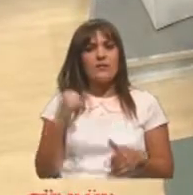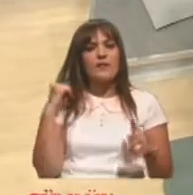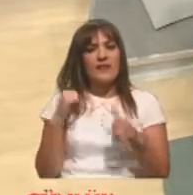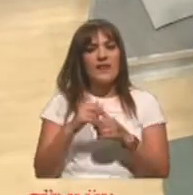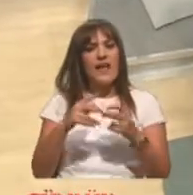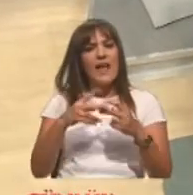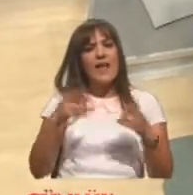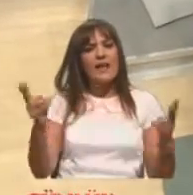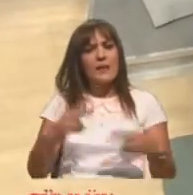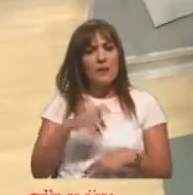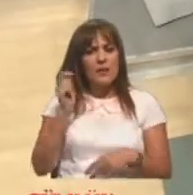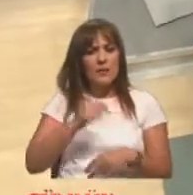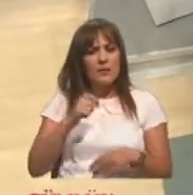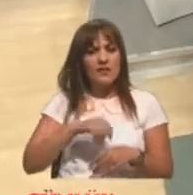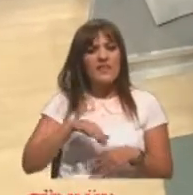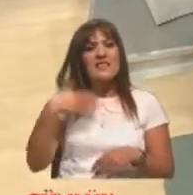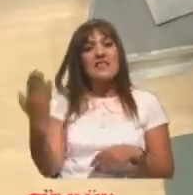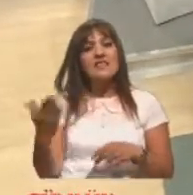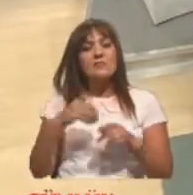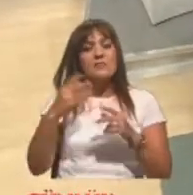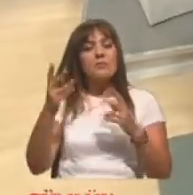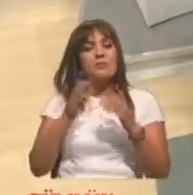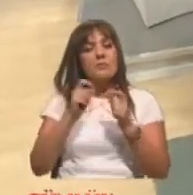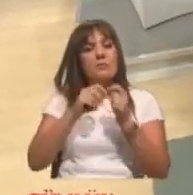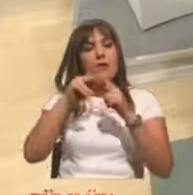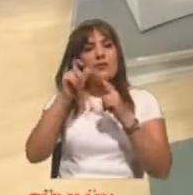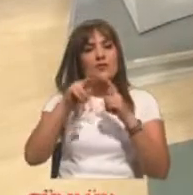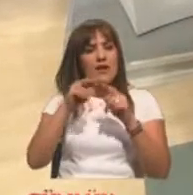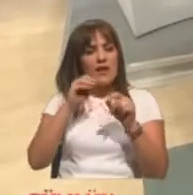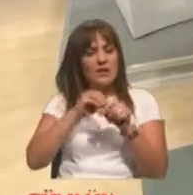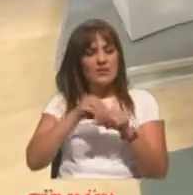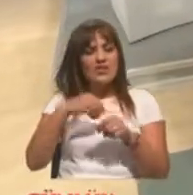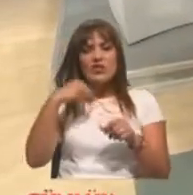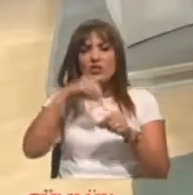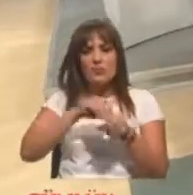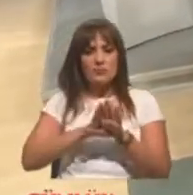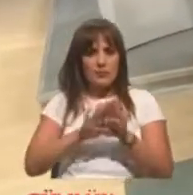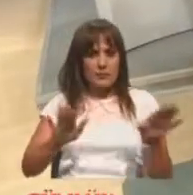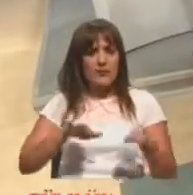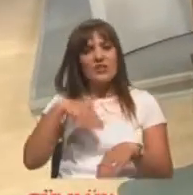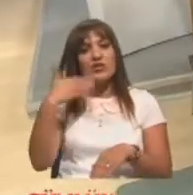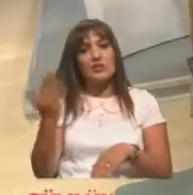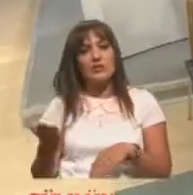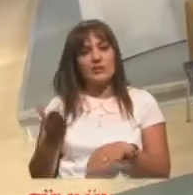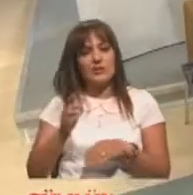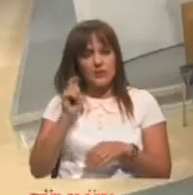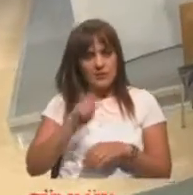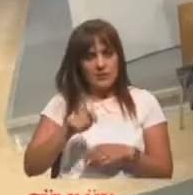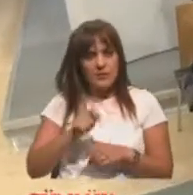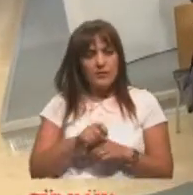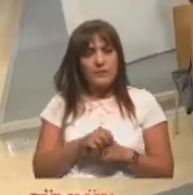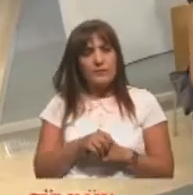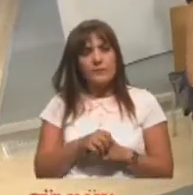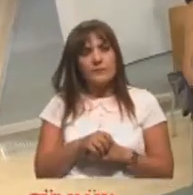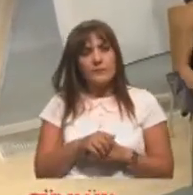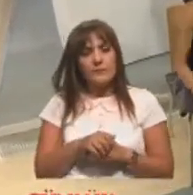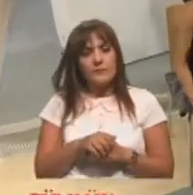yine kemerle yapıyorsun dış bacak için. İç bacakla yaptın, dış bacakla yapıyorsun.